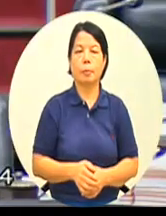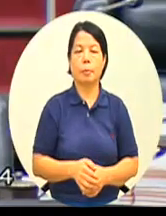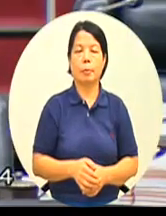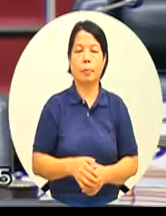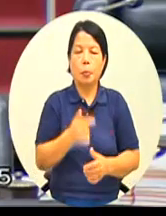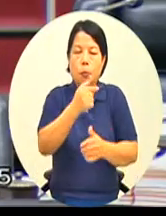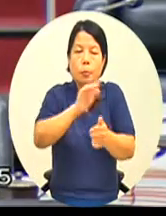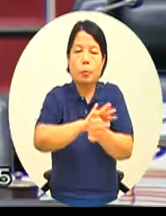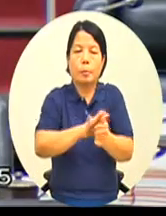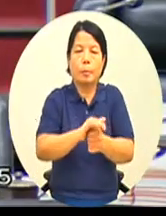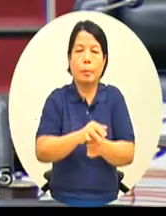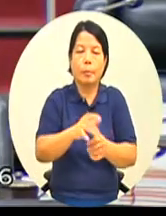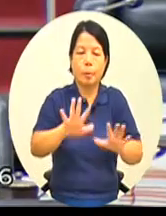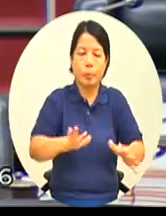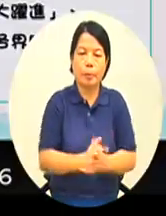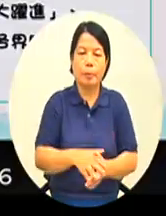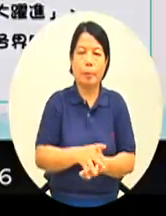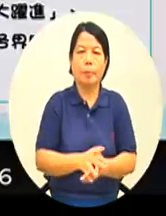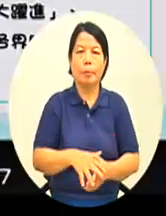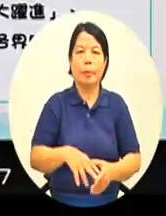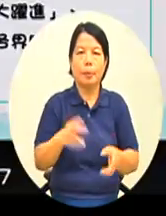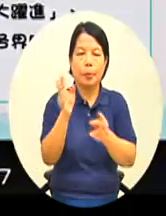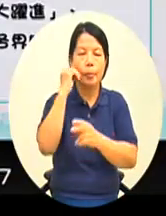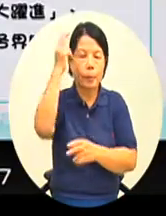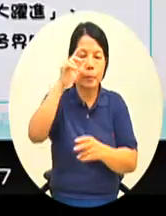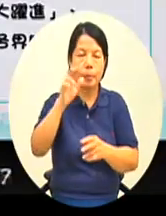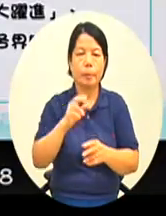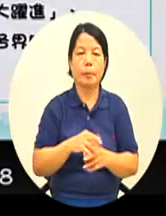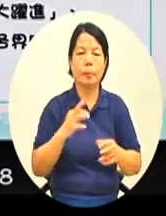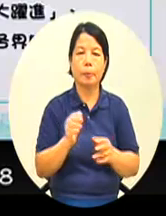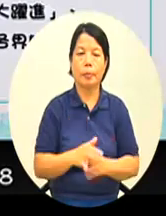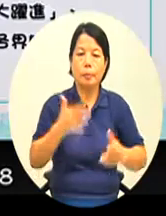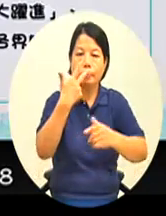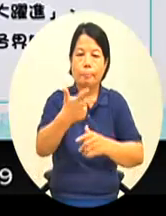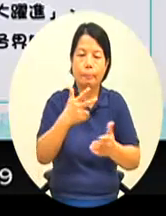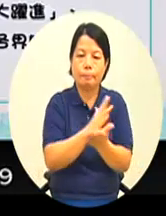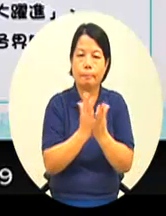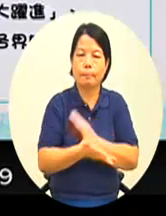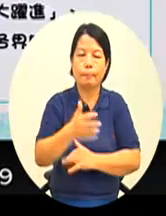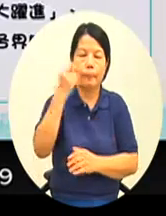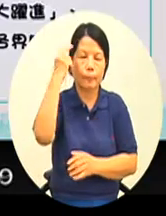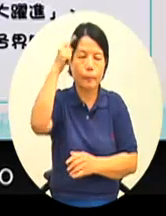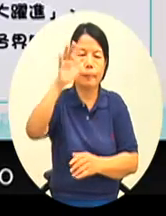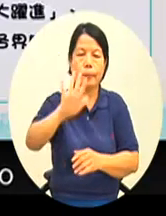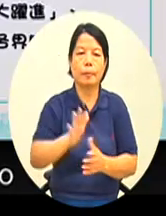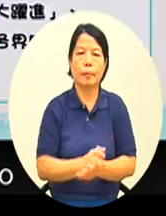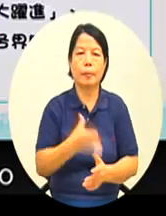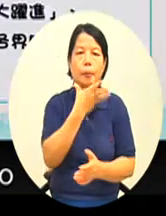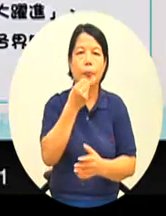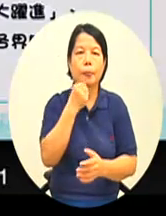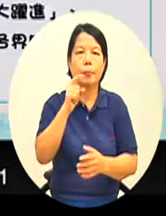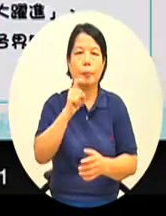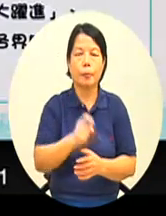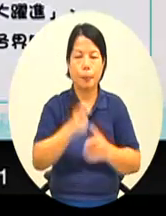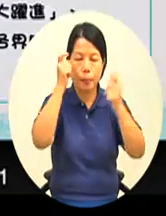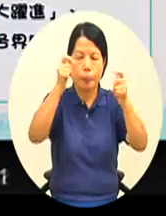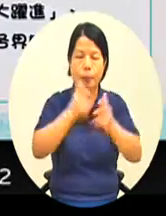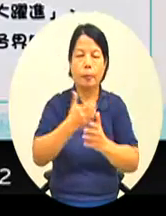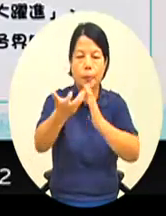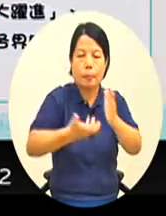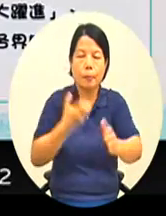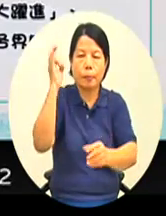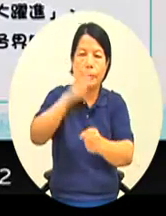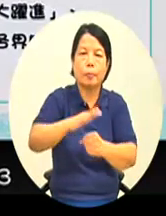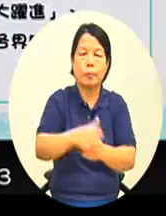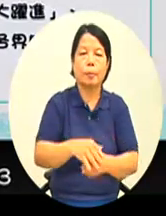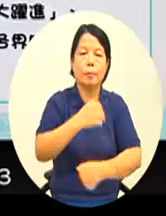七大有感政策。这个七大有感政策是幸福高雄、宜居津贴、劳